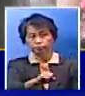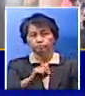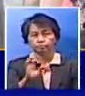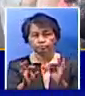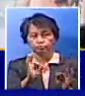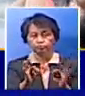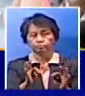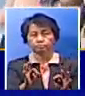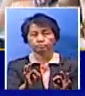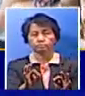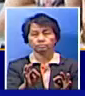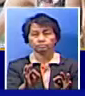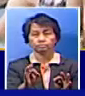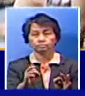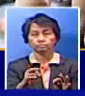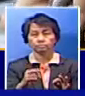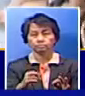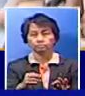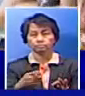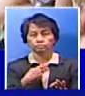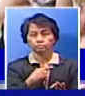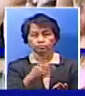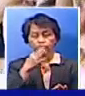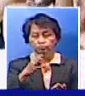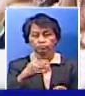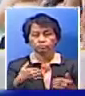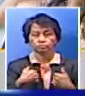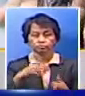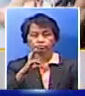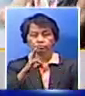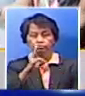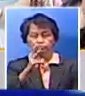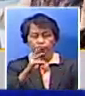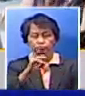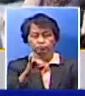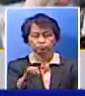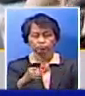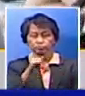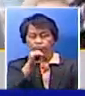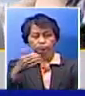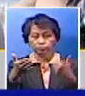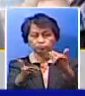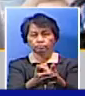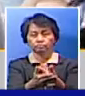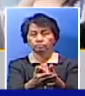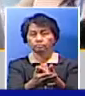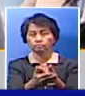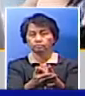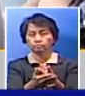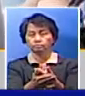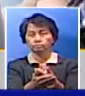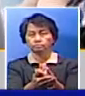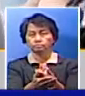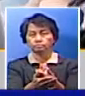saya ketinggalan pun the next train dia akan macam 7 minit akan sampai. So, saya tak perlu risau bagi yang tu.